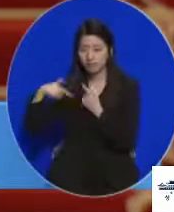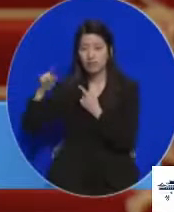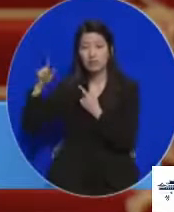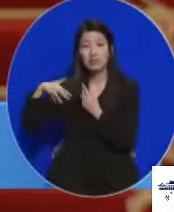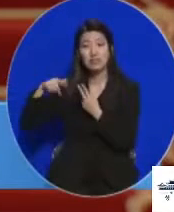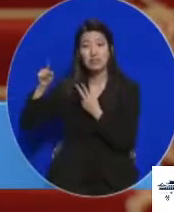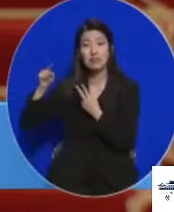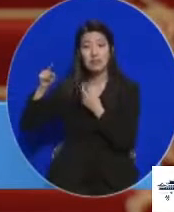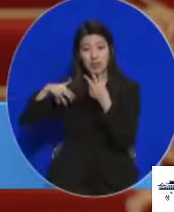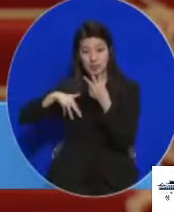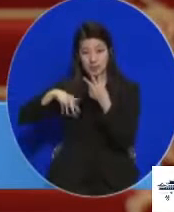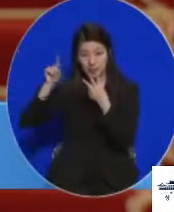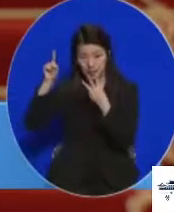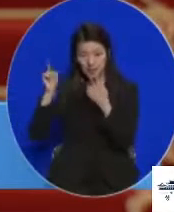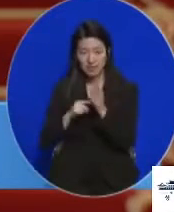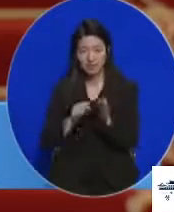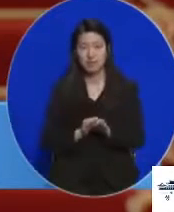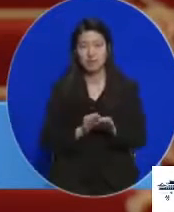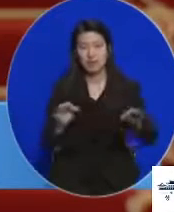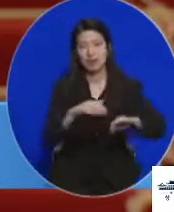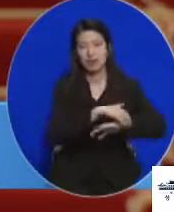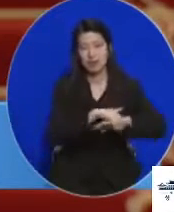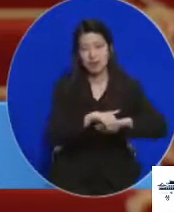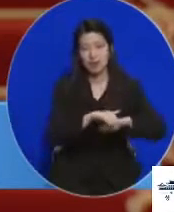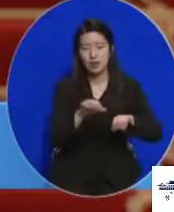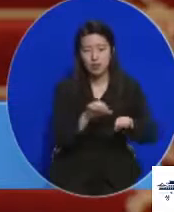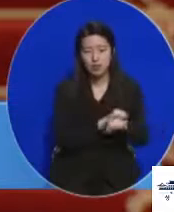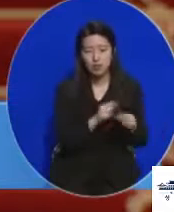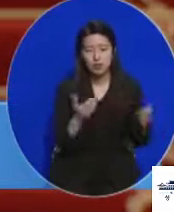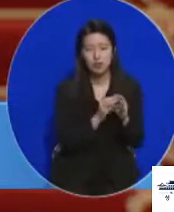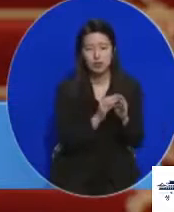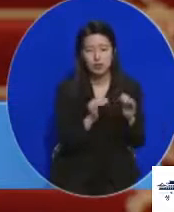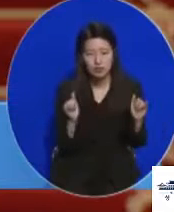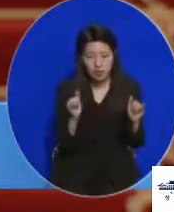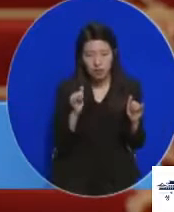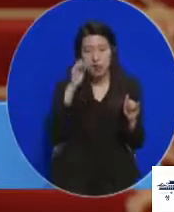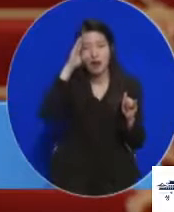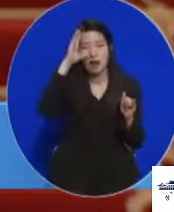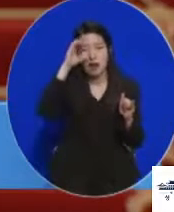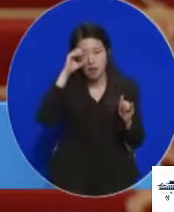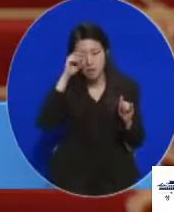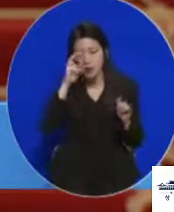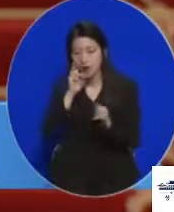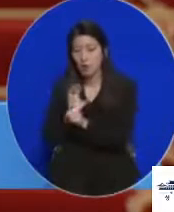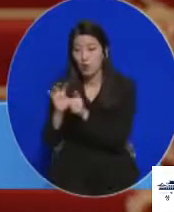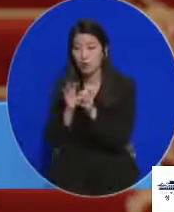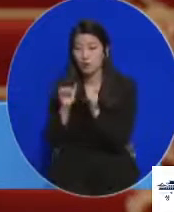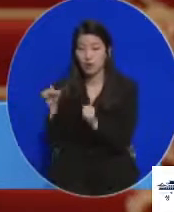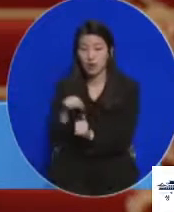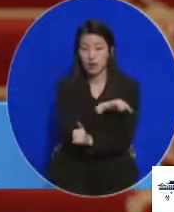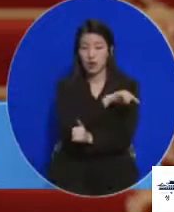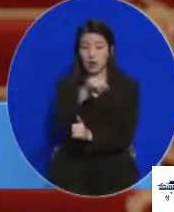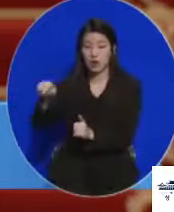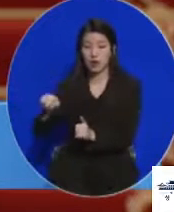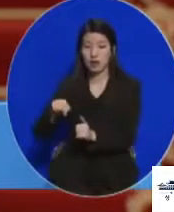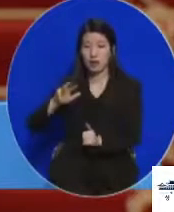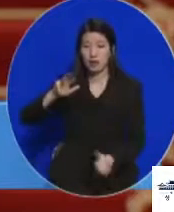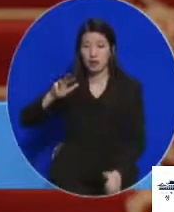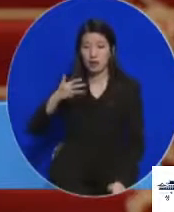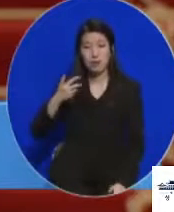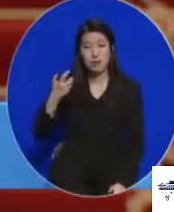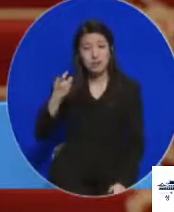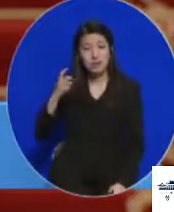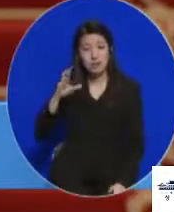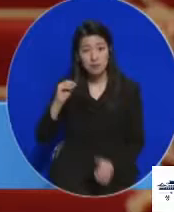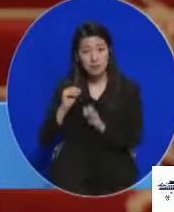특수고용직 벌이 랜서 돌봄 종사자를 비롯한 87 만명의 고용 취약 계층에게